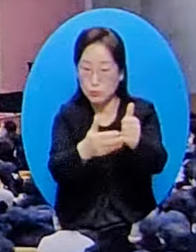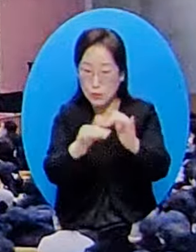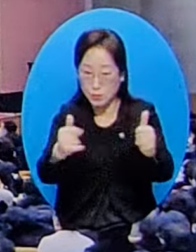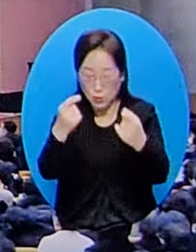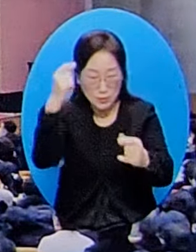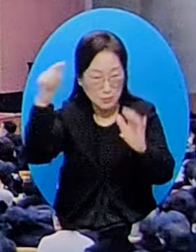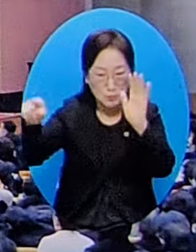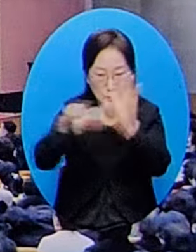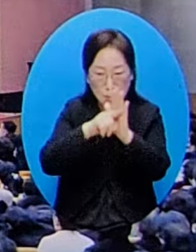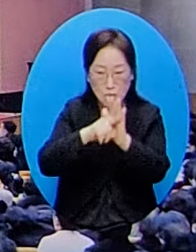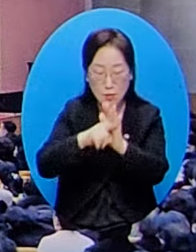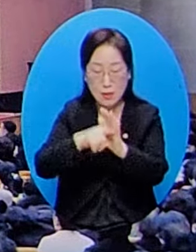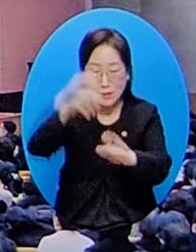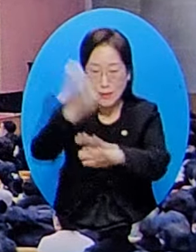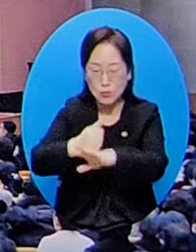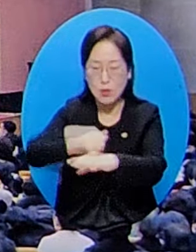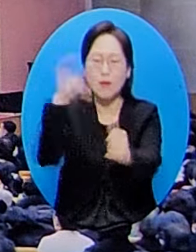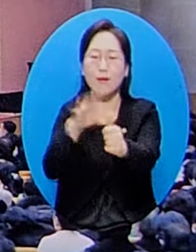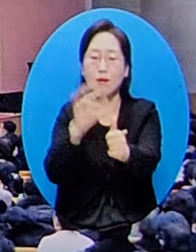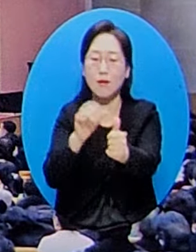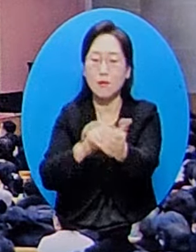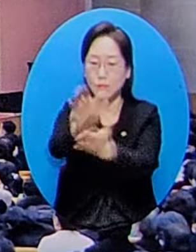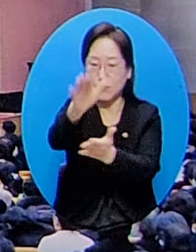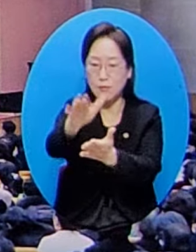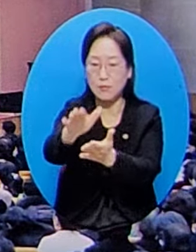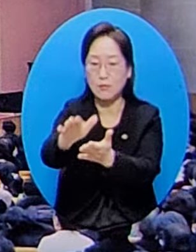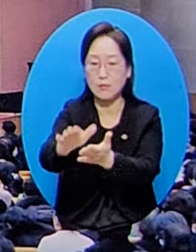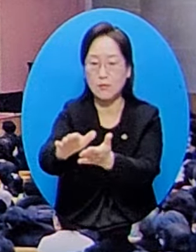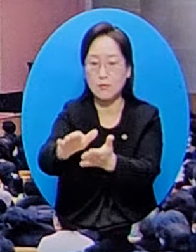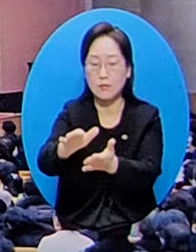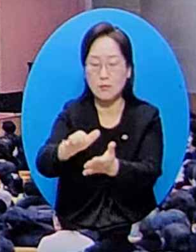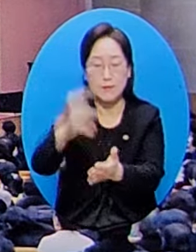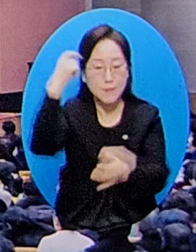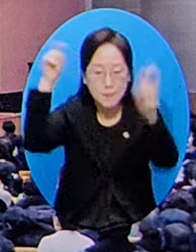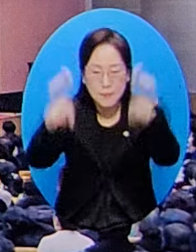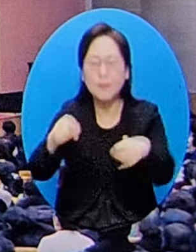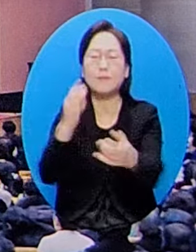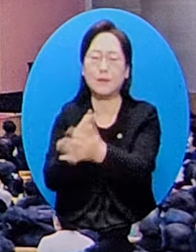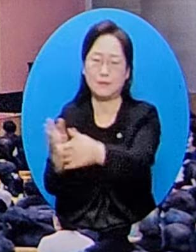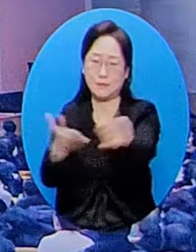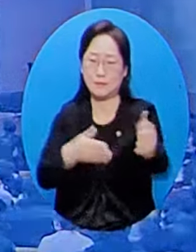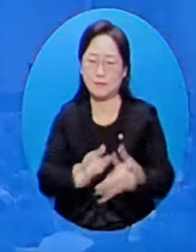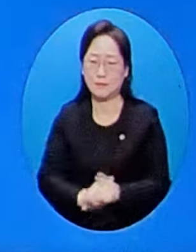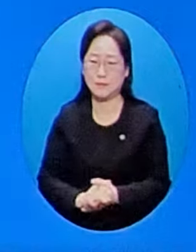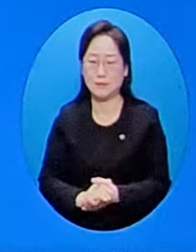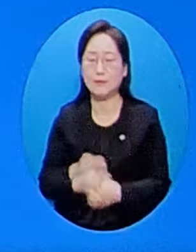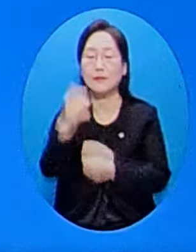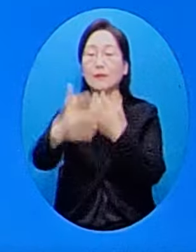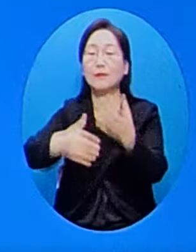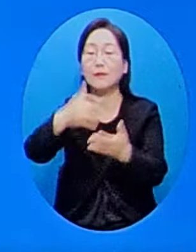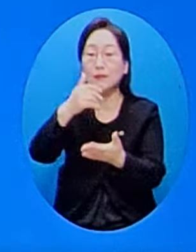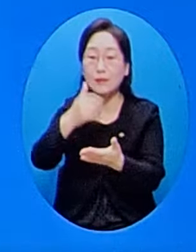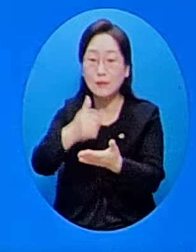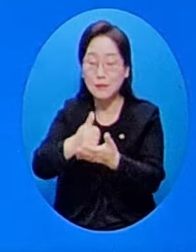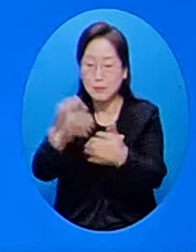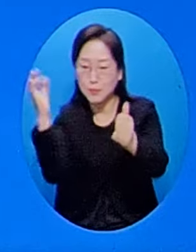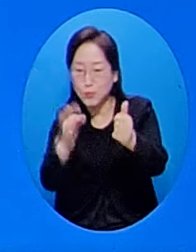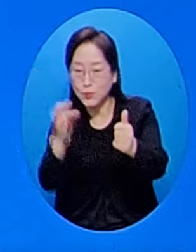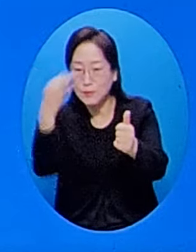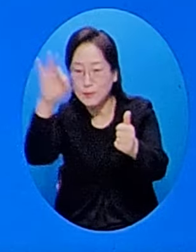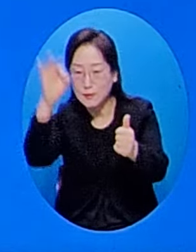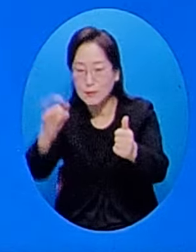책망받고 쫓겨나는 그러한 무익한 종이 되지 말고 어리석은 종이 되지 말고 하나님 앞에 인정받고